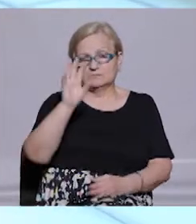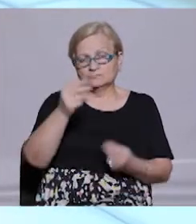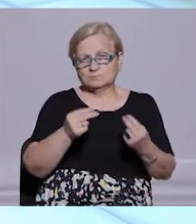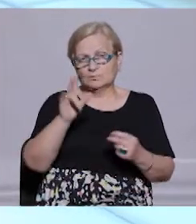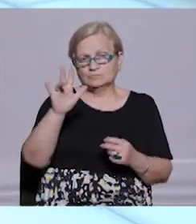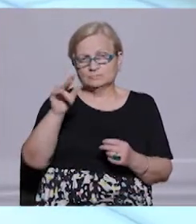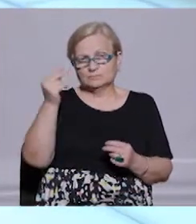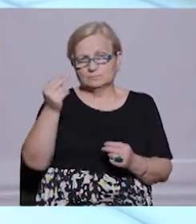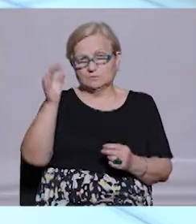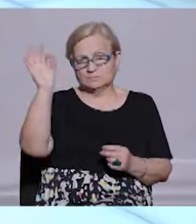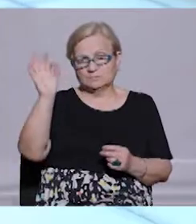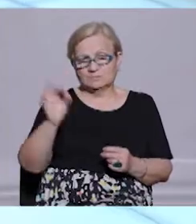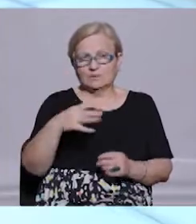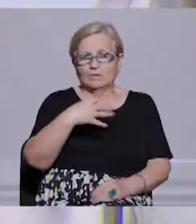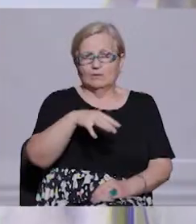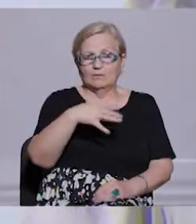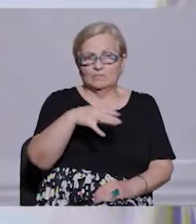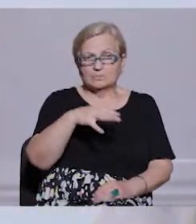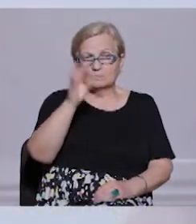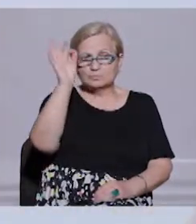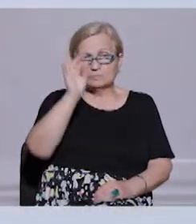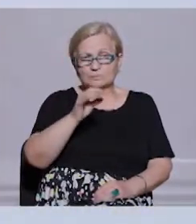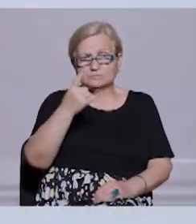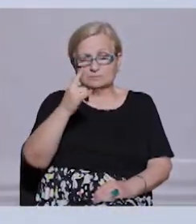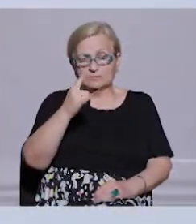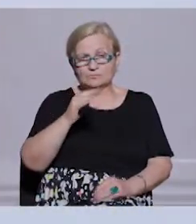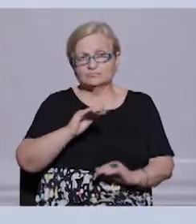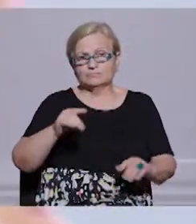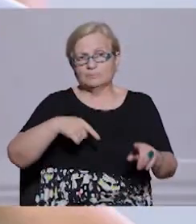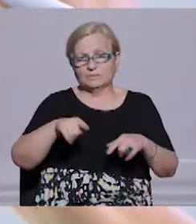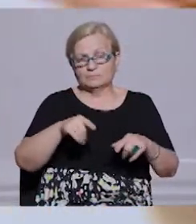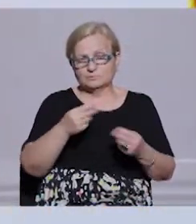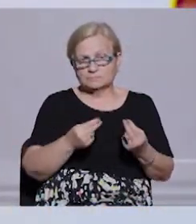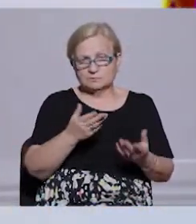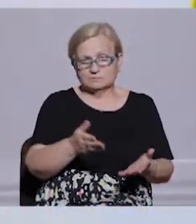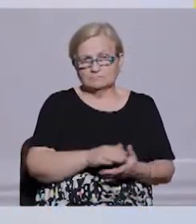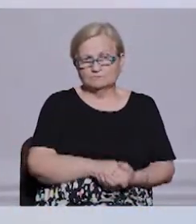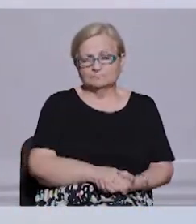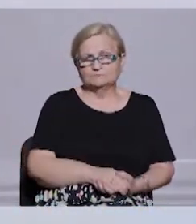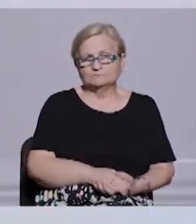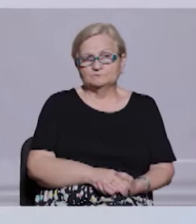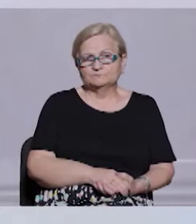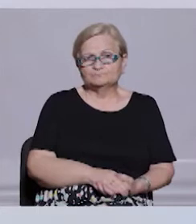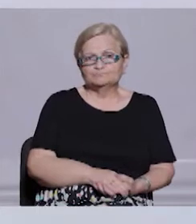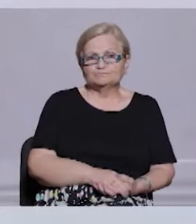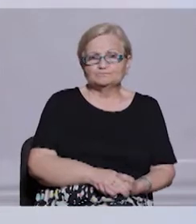35%, 40% ფეხბურთს, ფეხბურთს შევამოკლოთ.